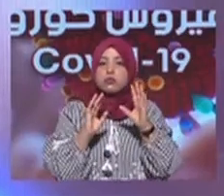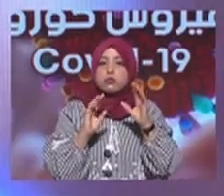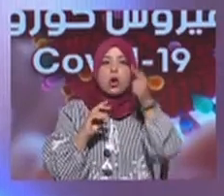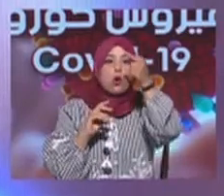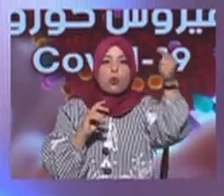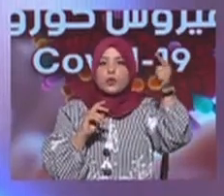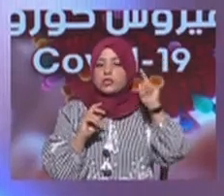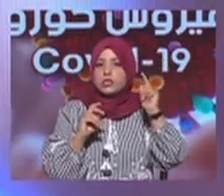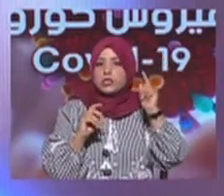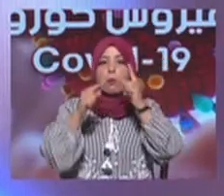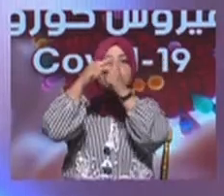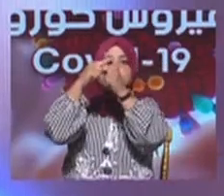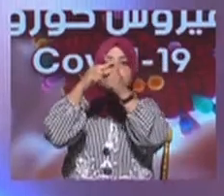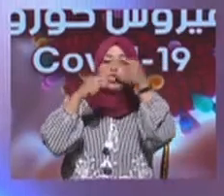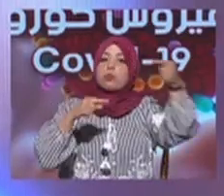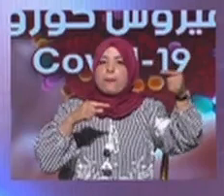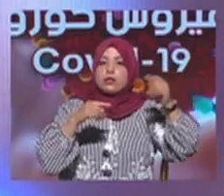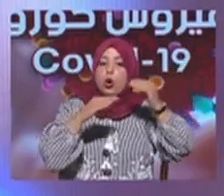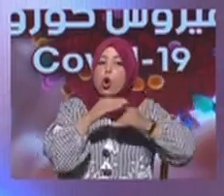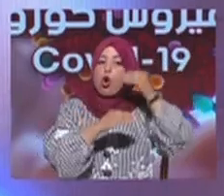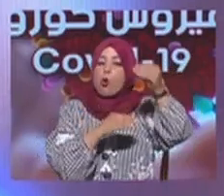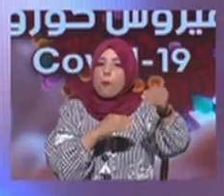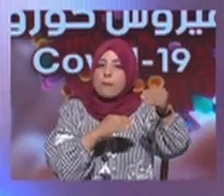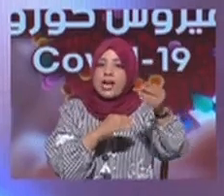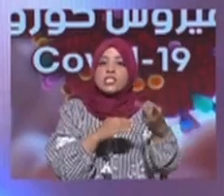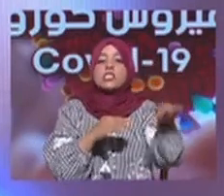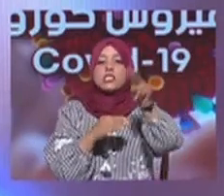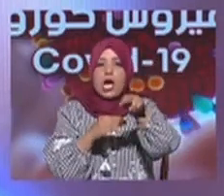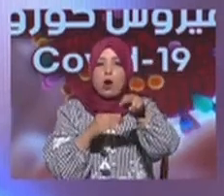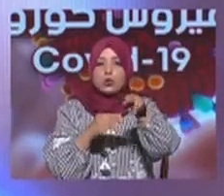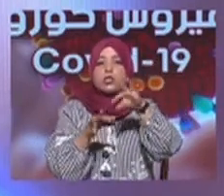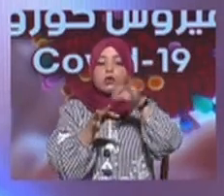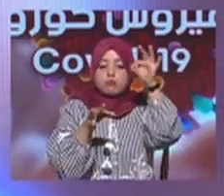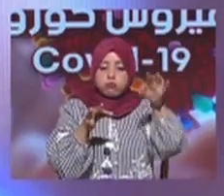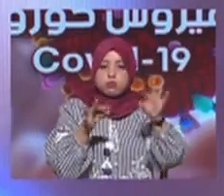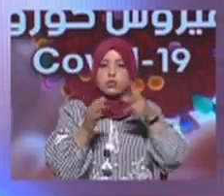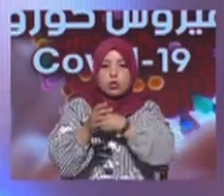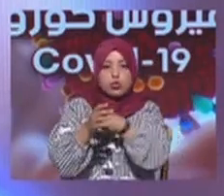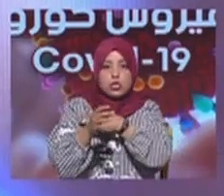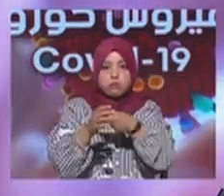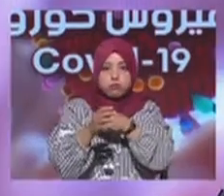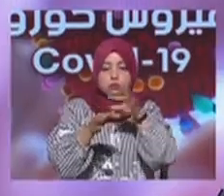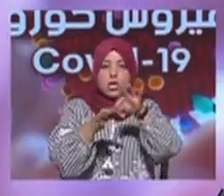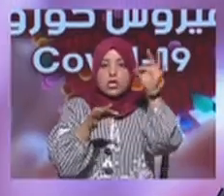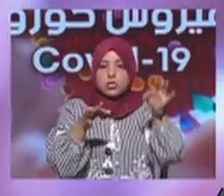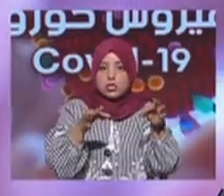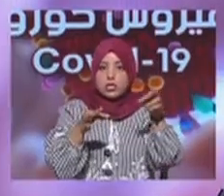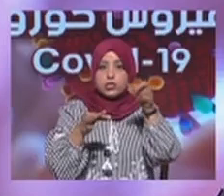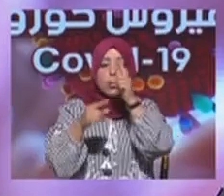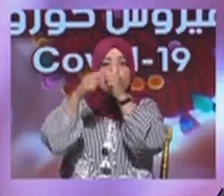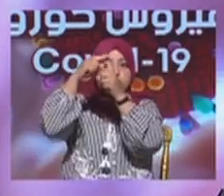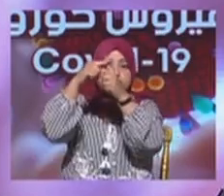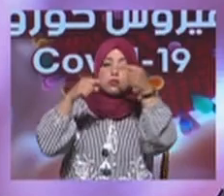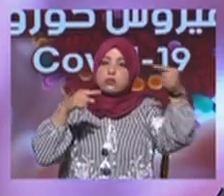دي فو نيجاتيف نسميهم وبعد تعاود له يطلع بوزيتيف بعد مرتين وبعد ثلاثه. لو ريسك مش اقل لو